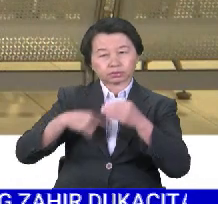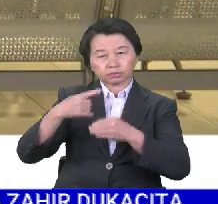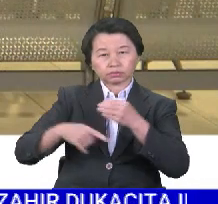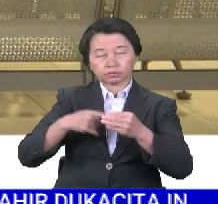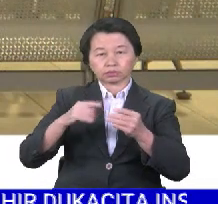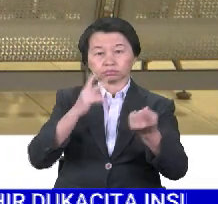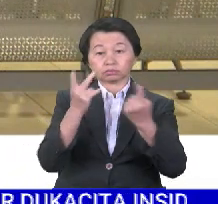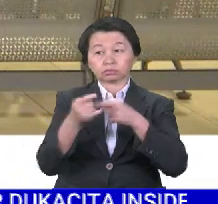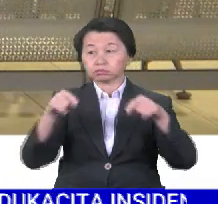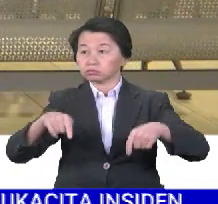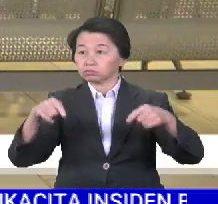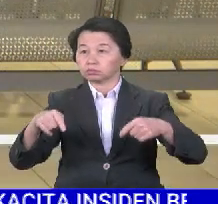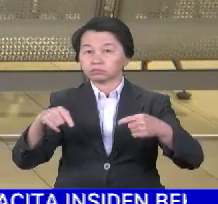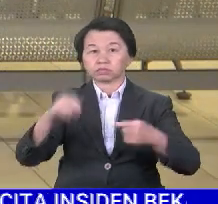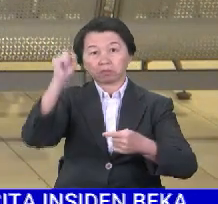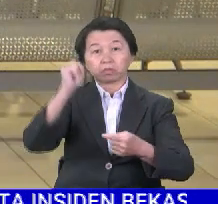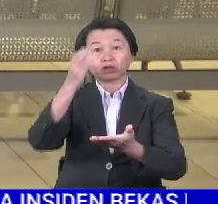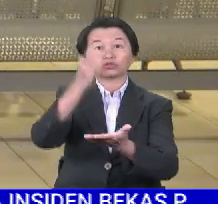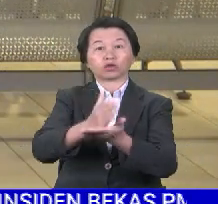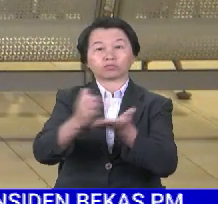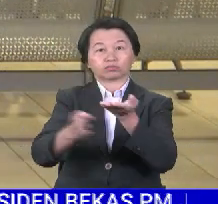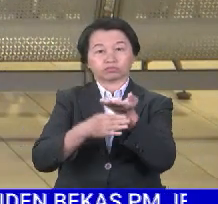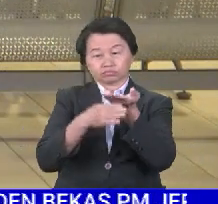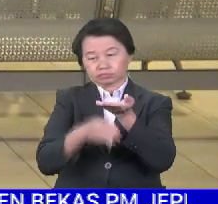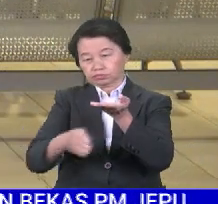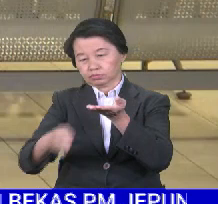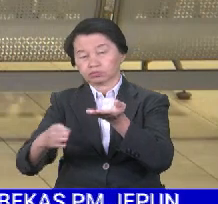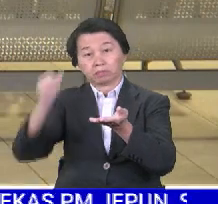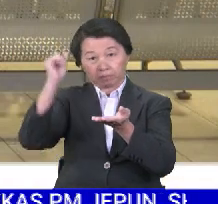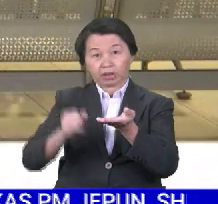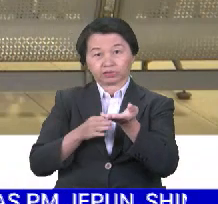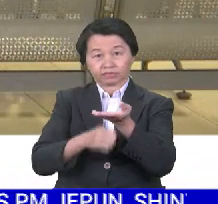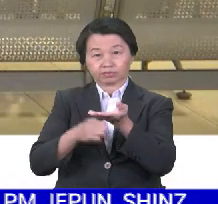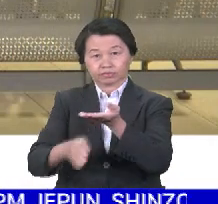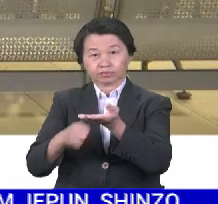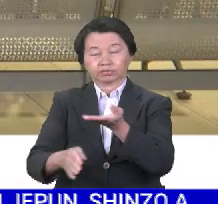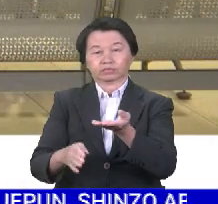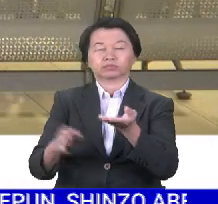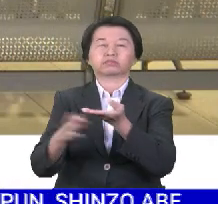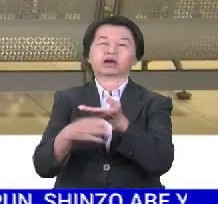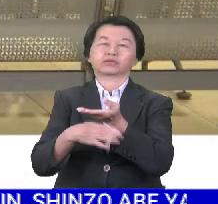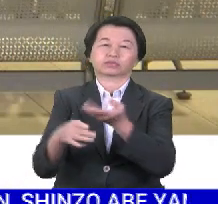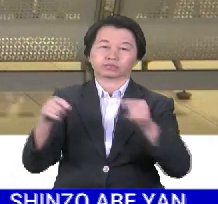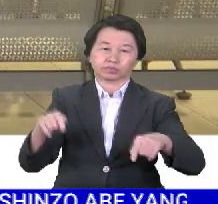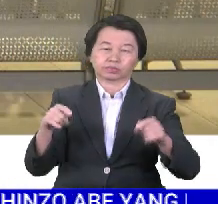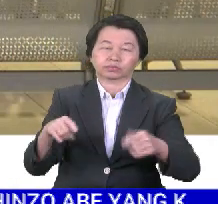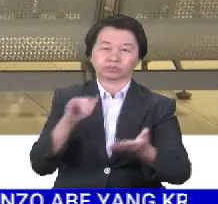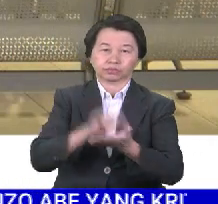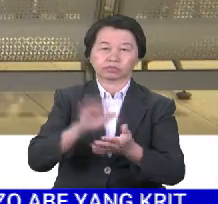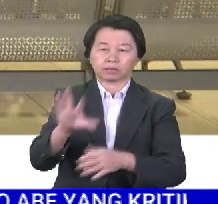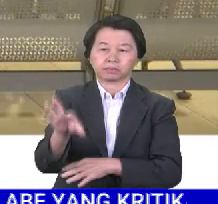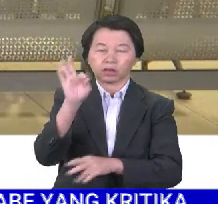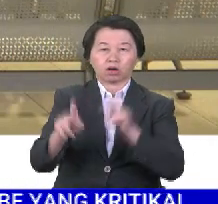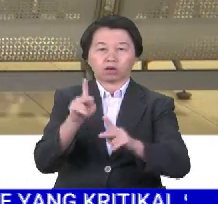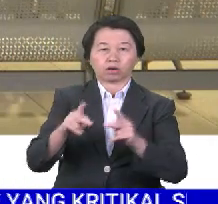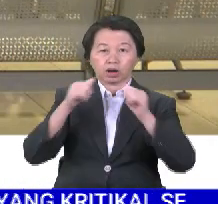berkenaan keadaan di sini, memandangkan mod pengangkutan awam ini juga menjadi kita kata antara pilihan